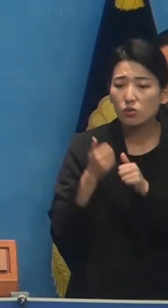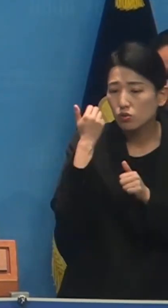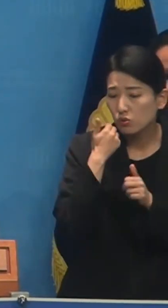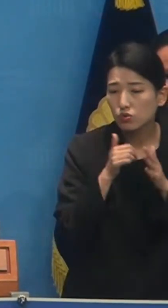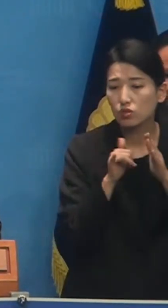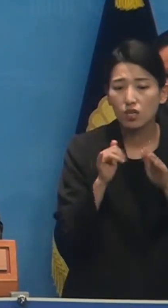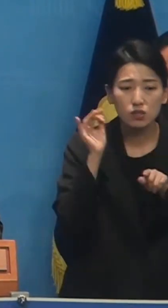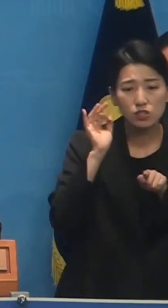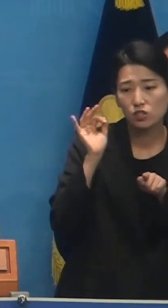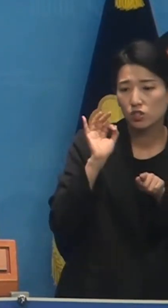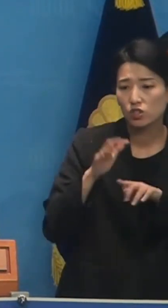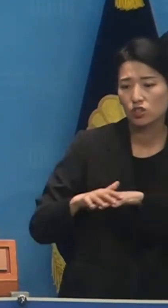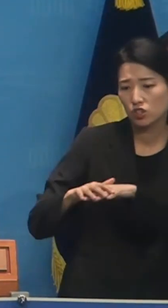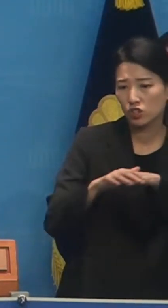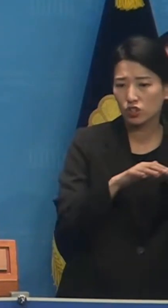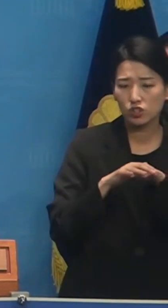구축,